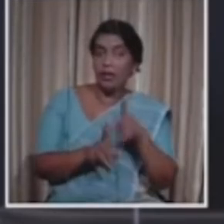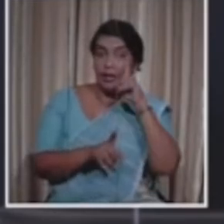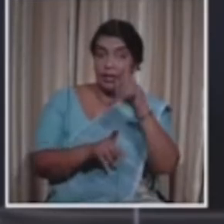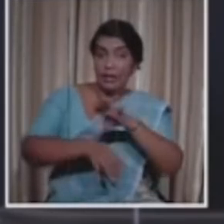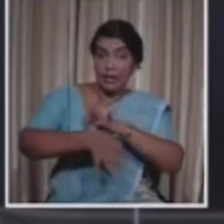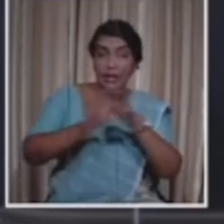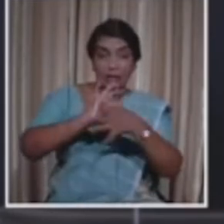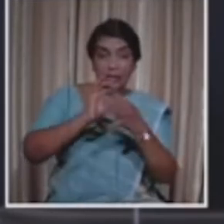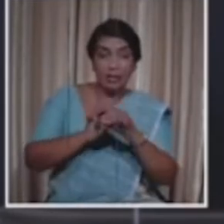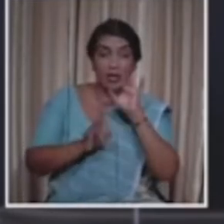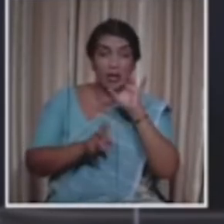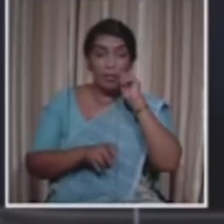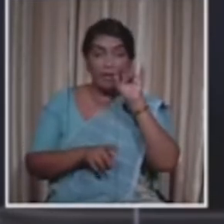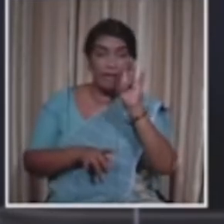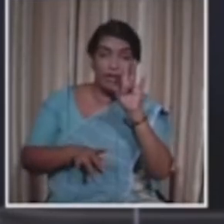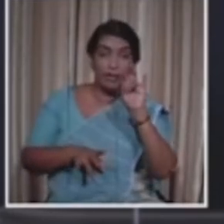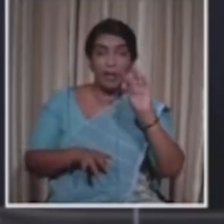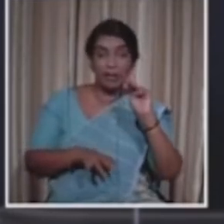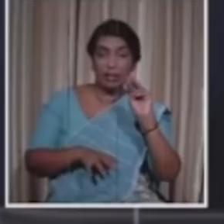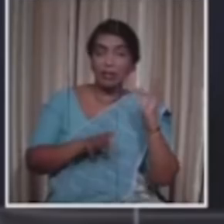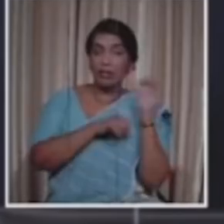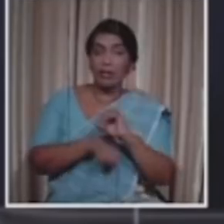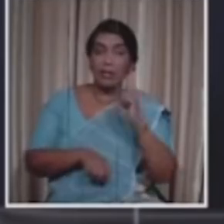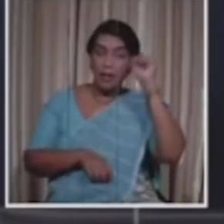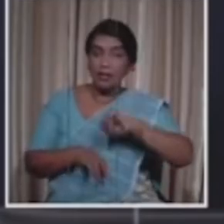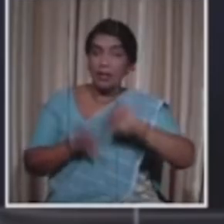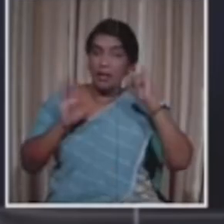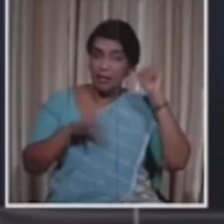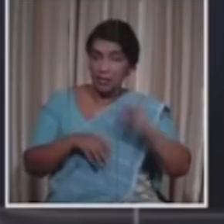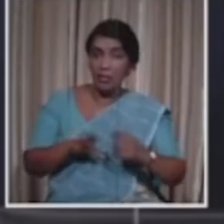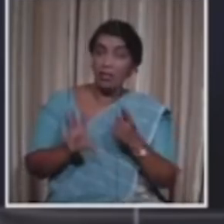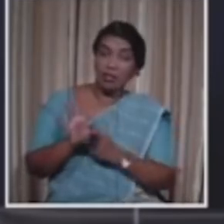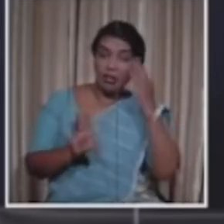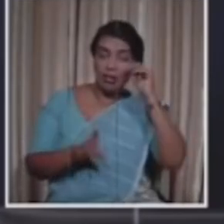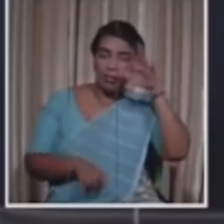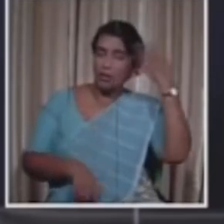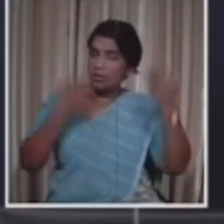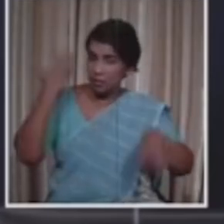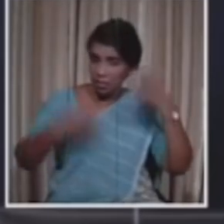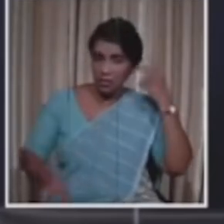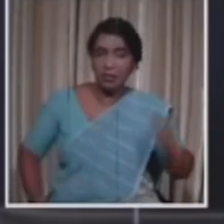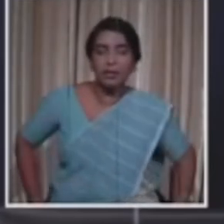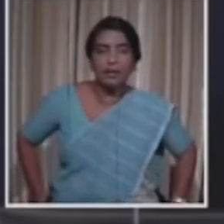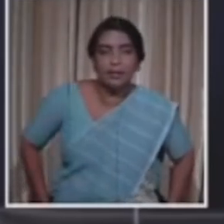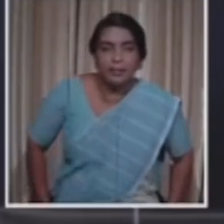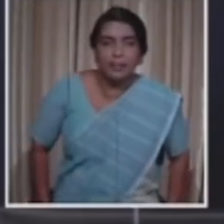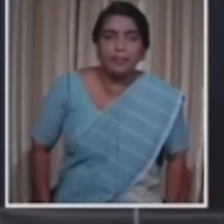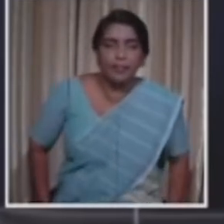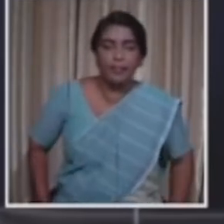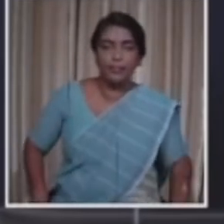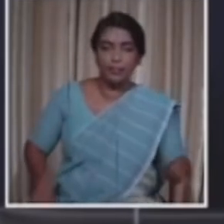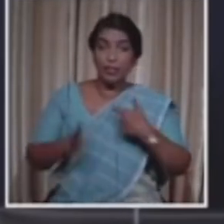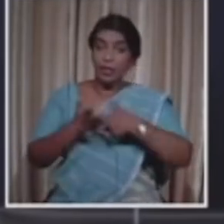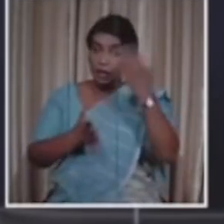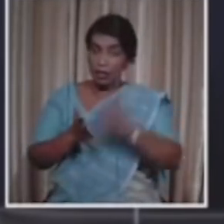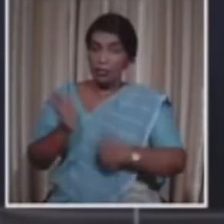තරුණයෝ 25 30 ගෙනාවා. 50000ක් 60000ක් තරුණ තරුණියන්ගේ ජීවිත අහිමි වුණා. වාර්තා ඉදිරිපත්